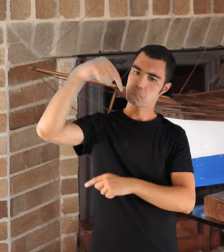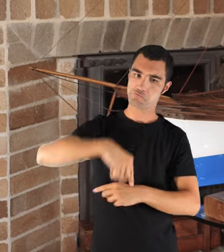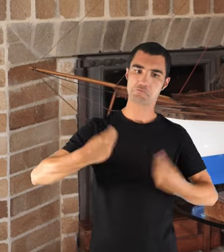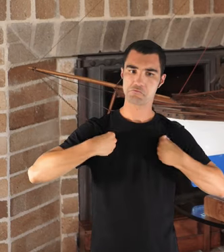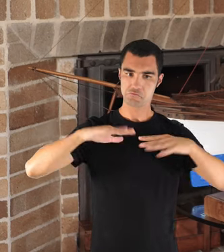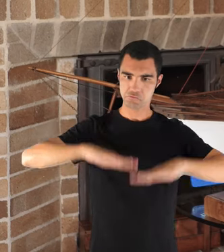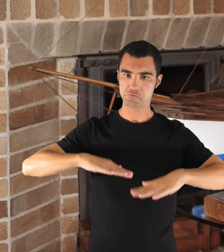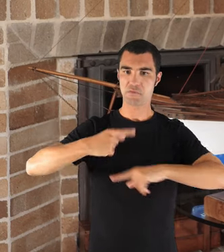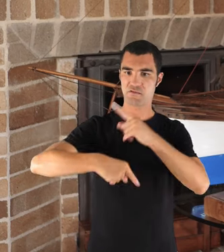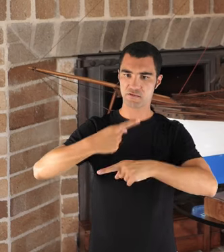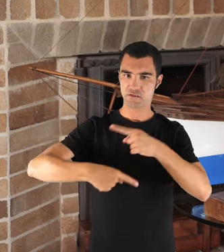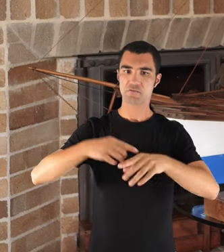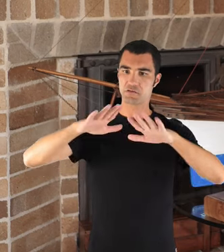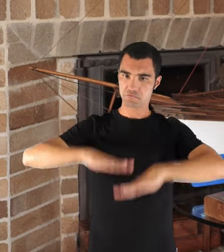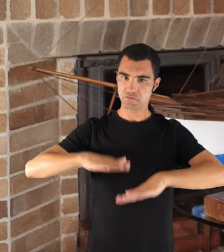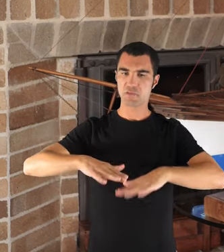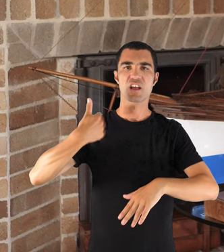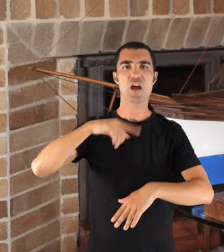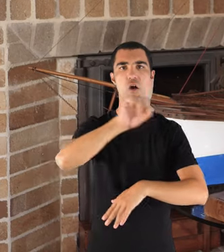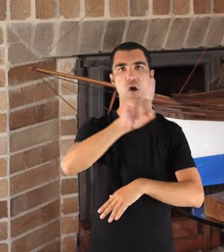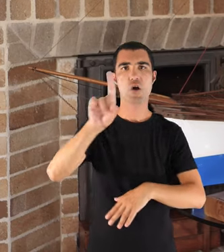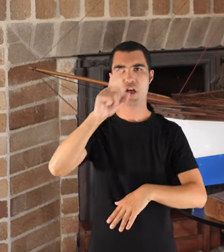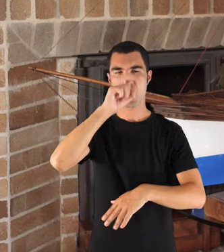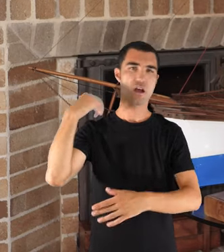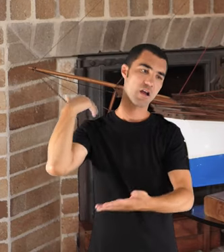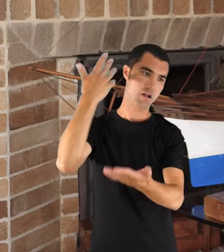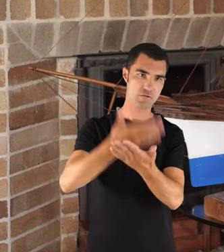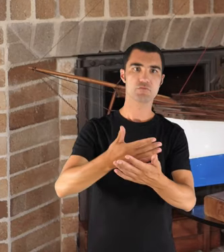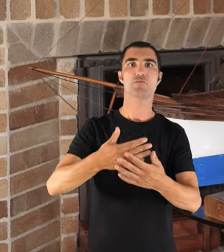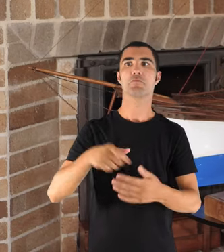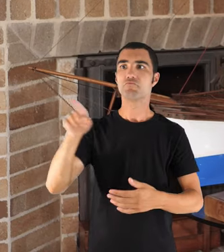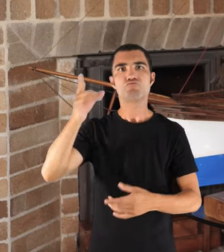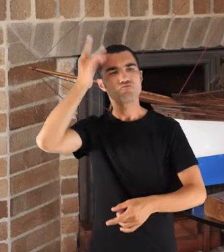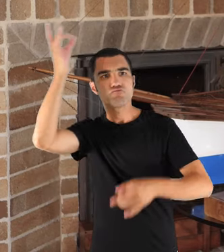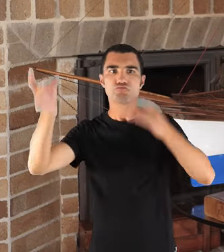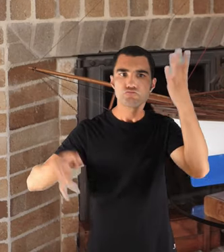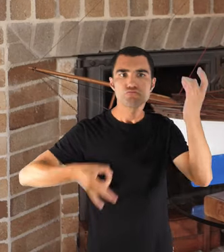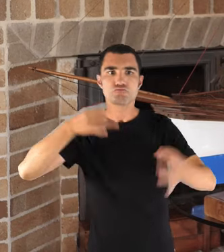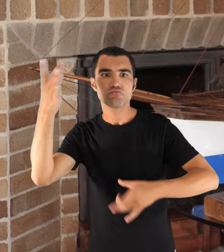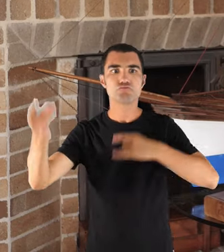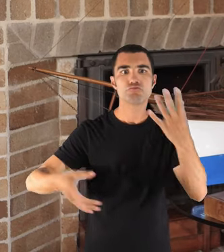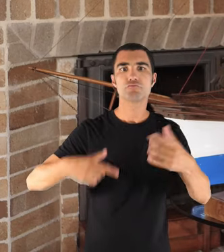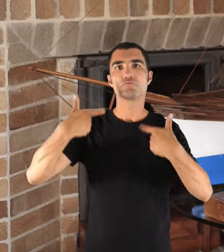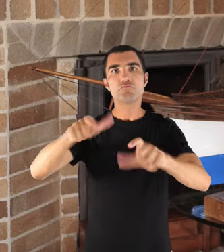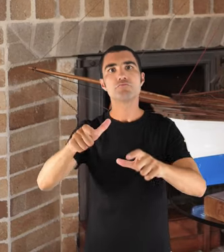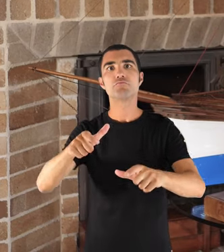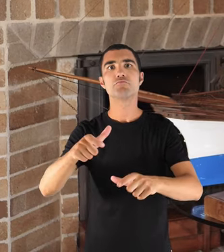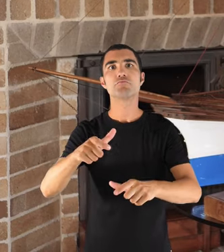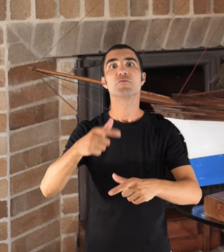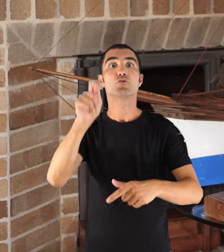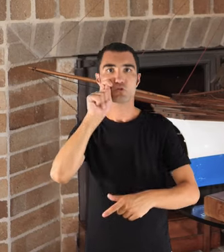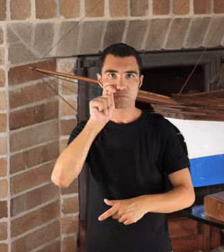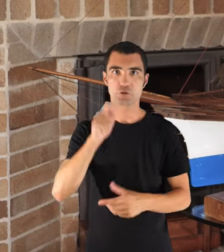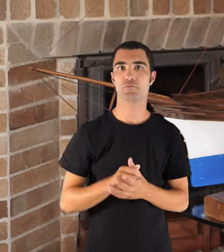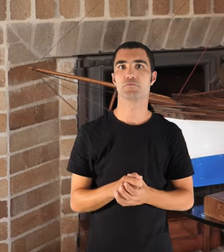seva família feia uns anys i tenia molta iniciativa per coses relacionades amb turisme. Sé